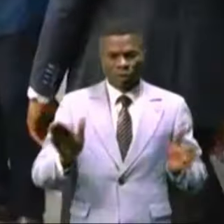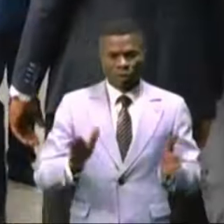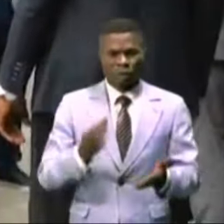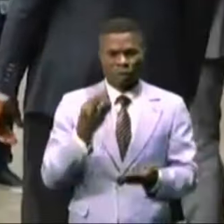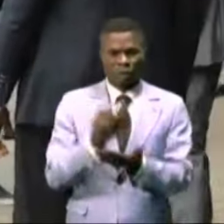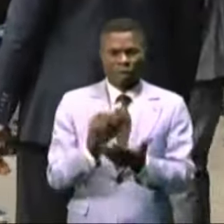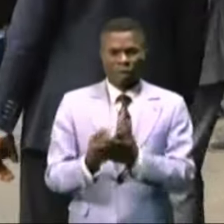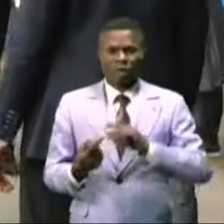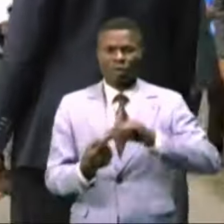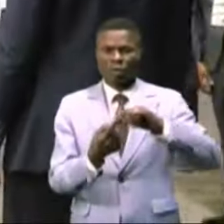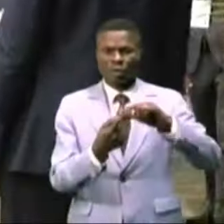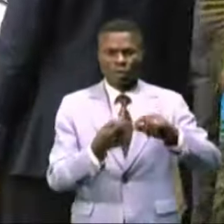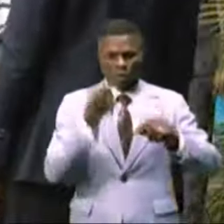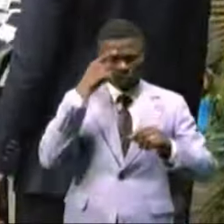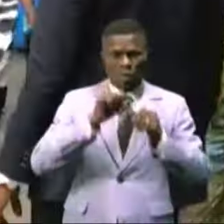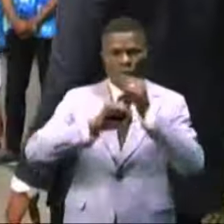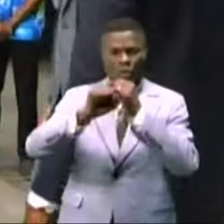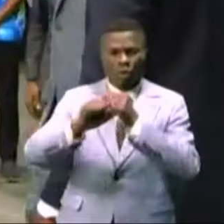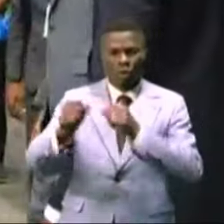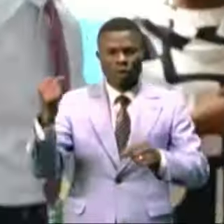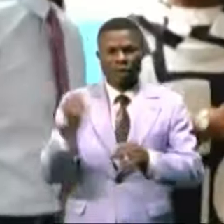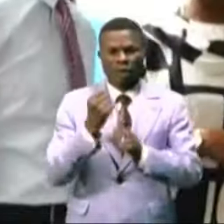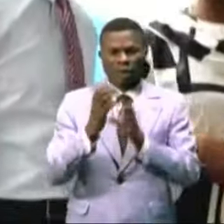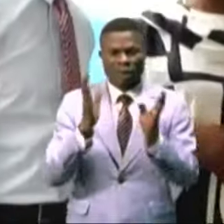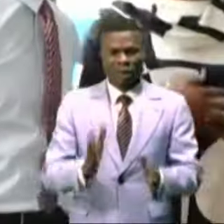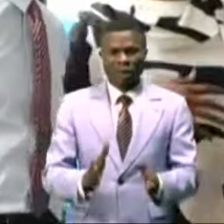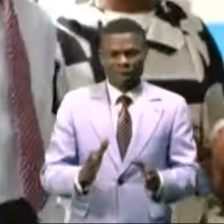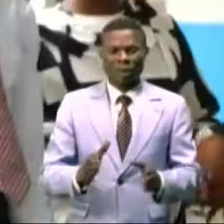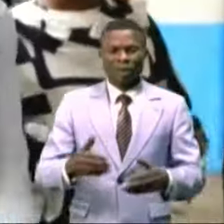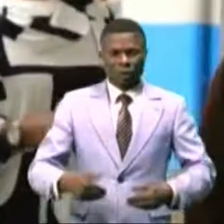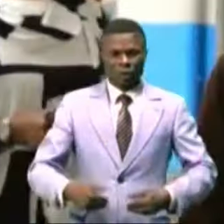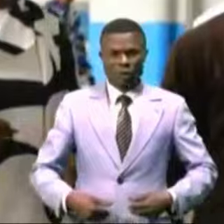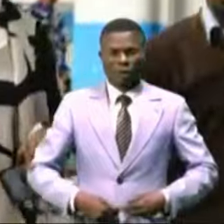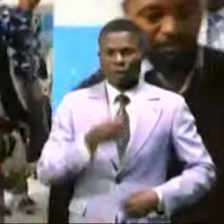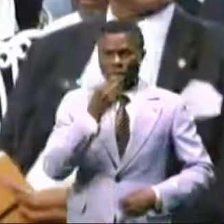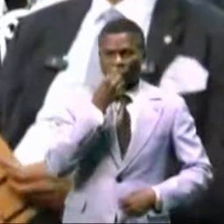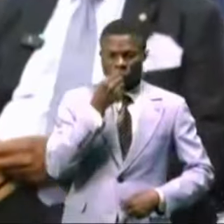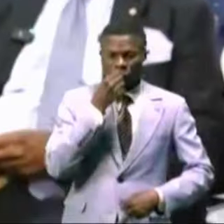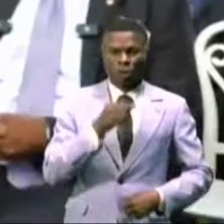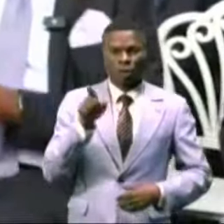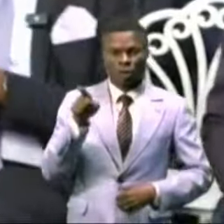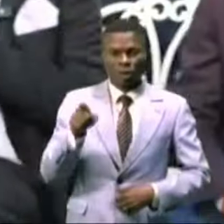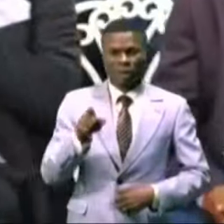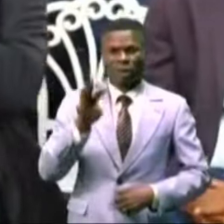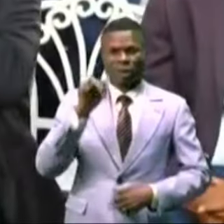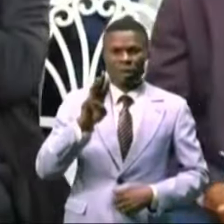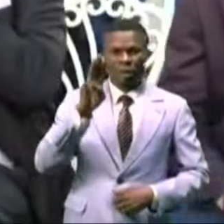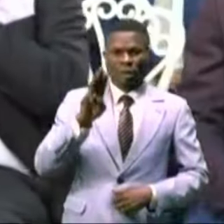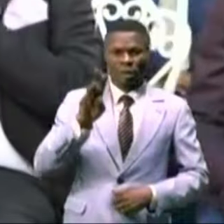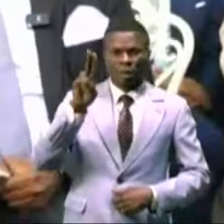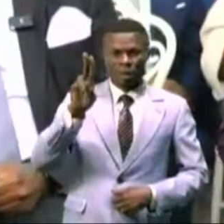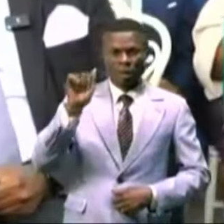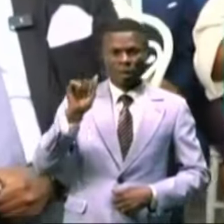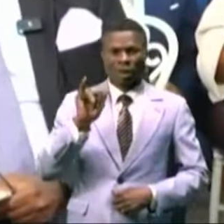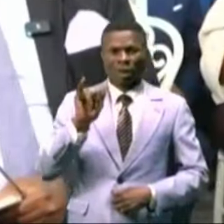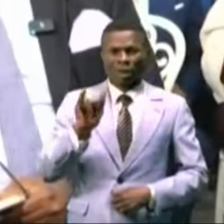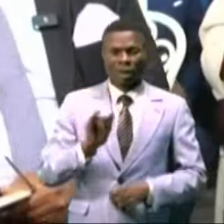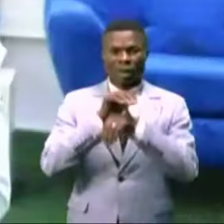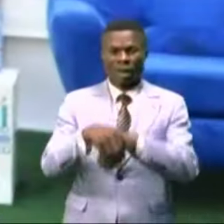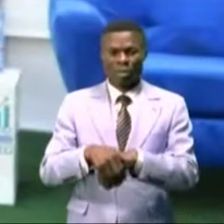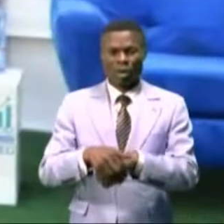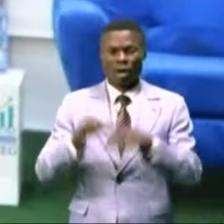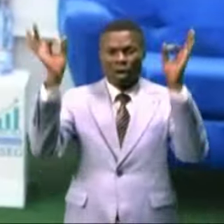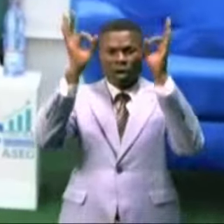Fonds spécial pour la promotion de l'entrepreneuriat et de l'emploi des jeunes, Joseph Mbouimoukindi, a pris part jeudi au forum